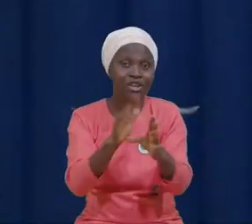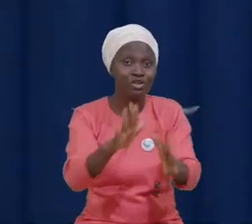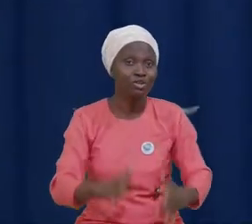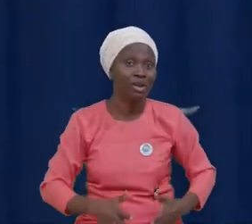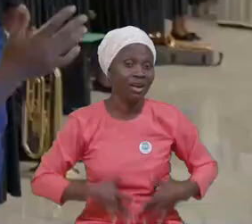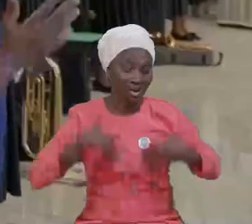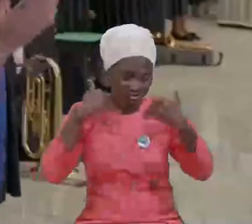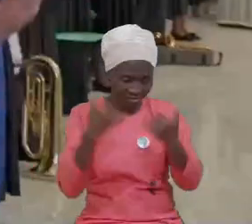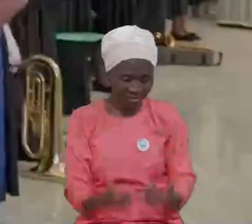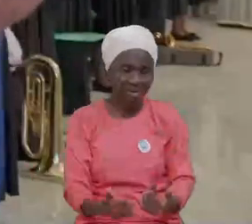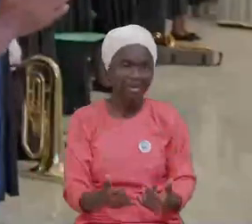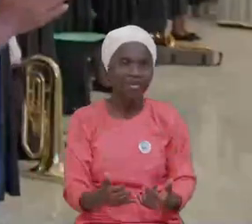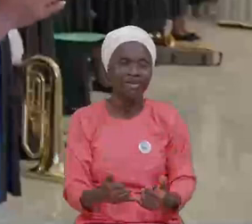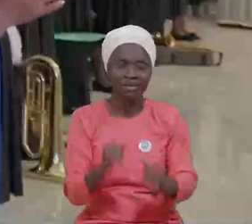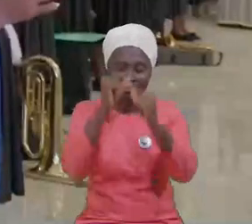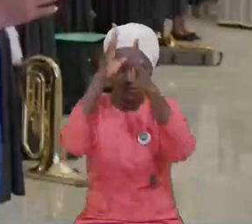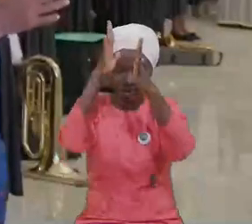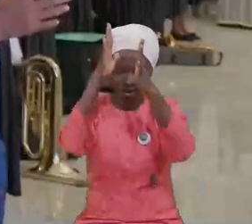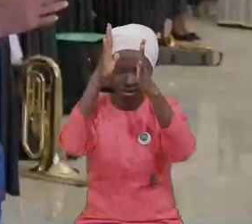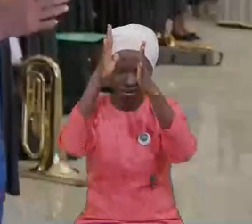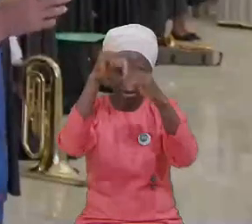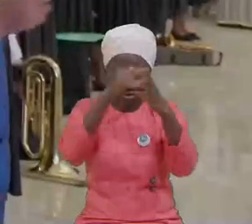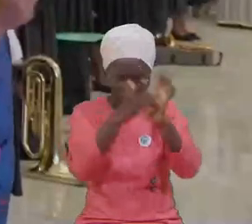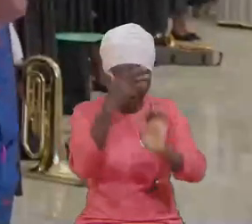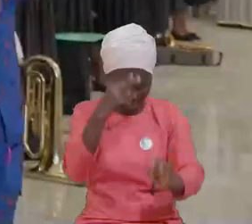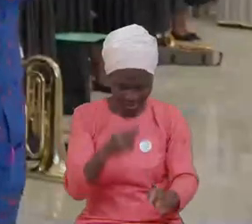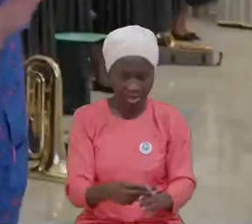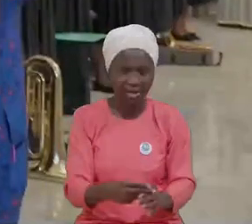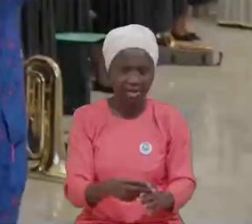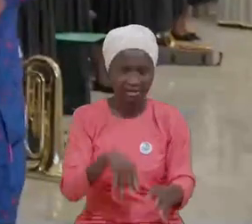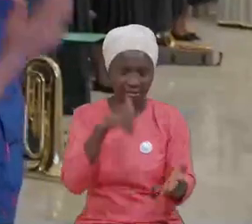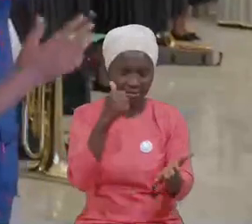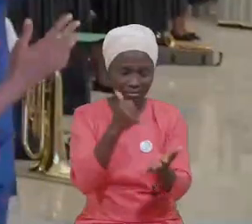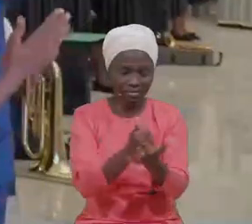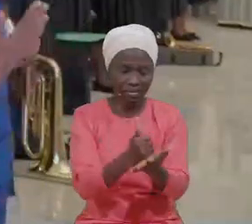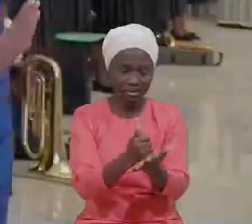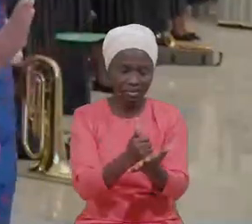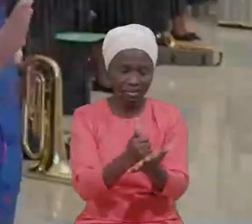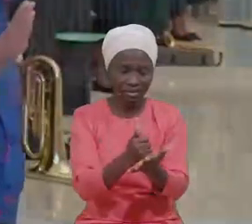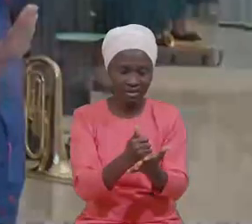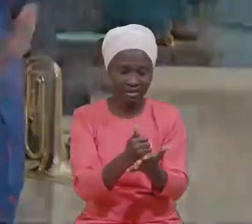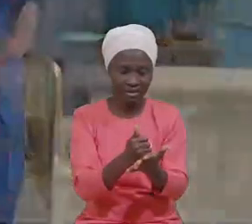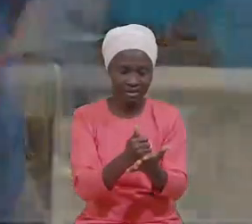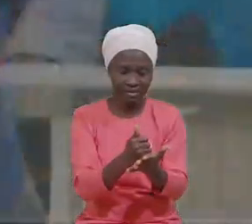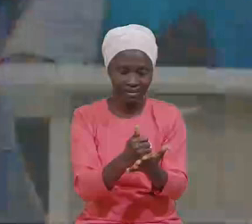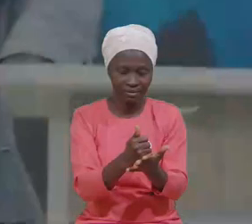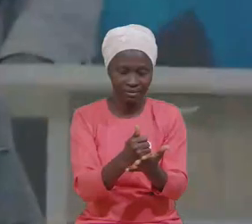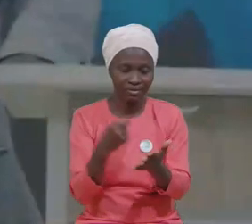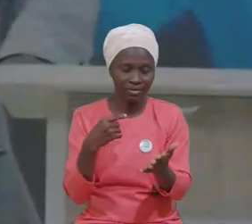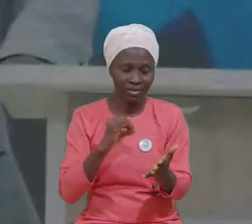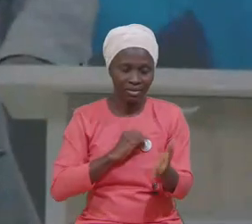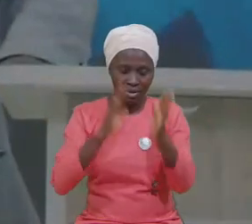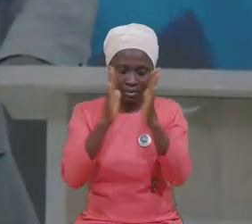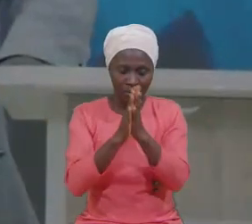dans votre vie maintenant même. Père, au nom de Jésus, je